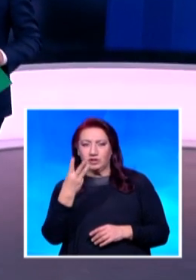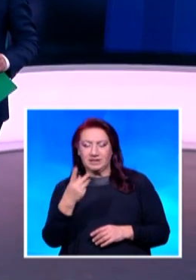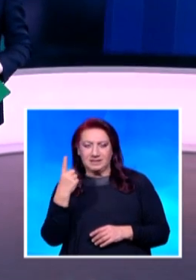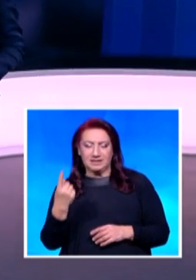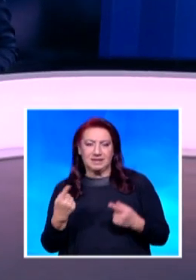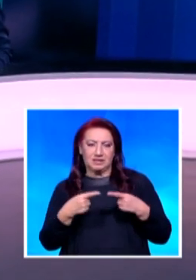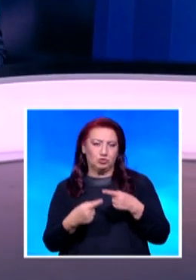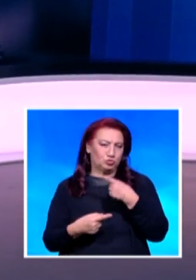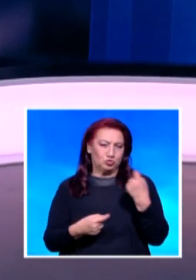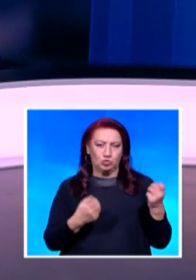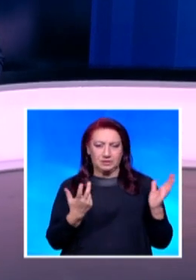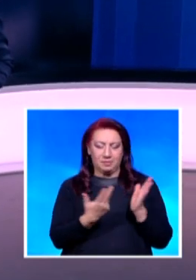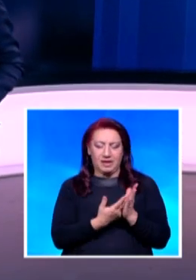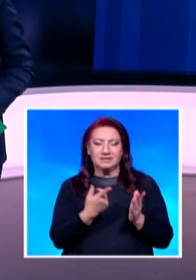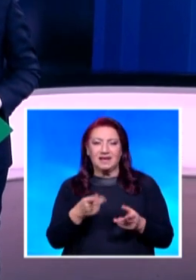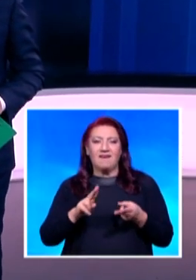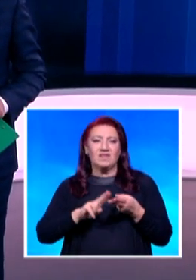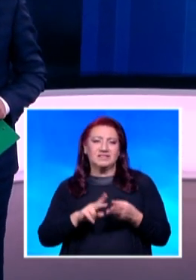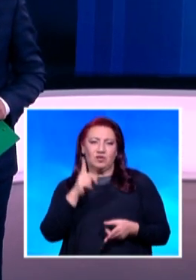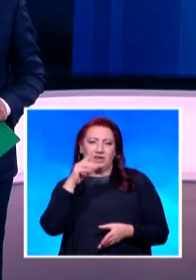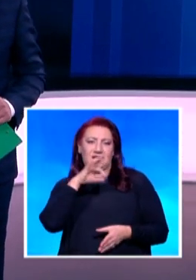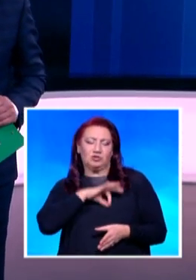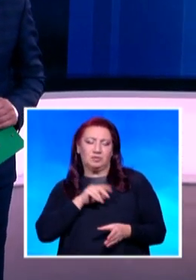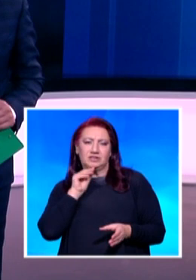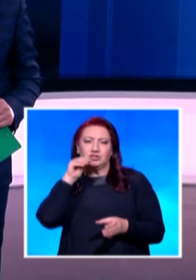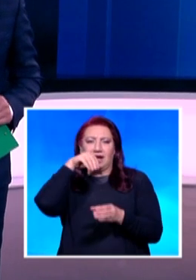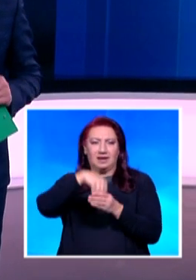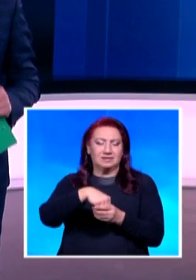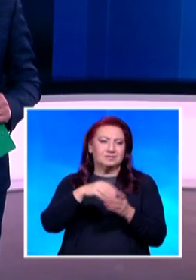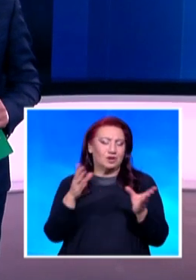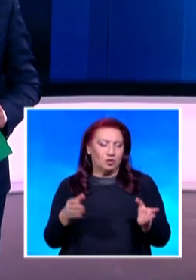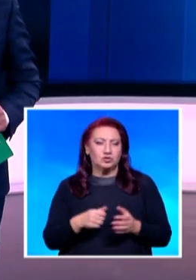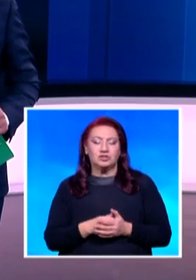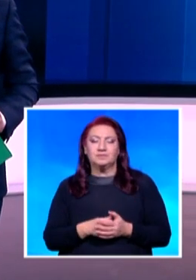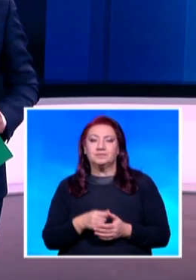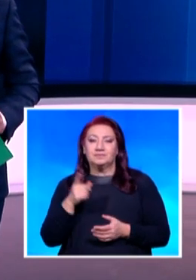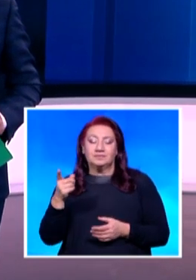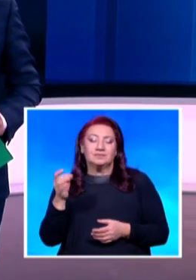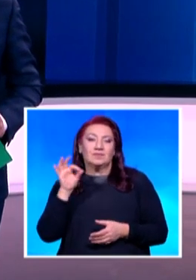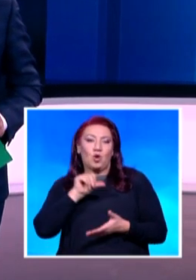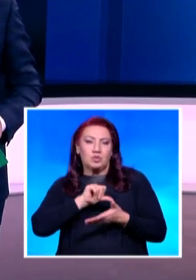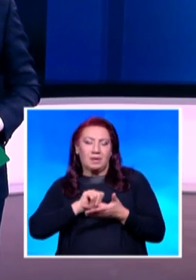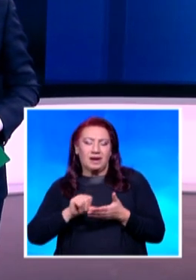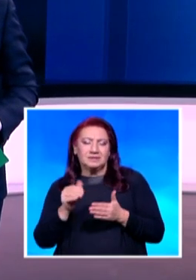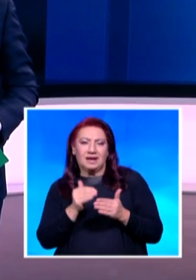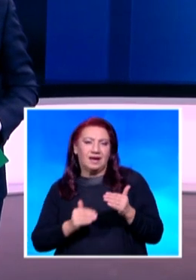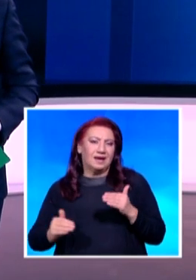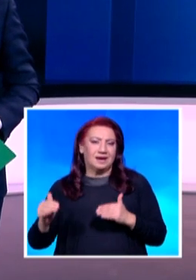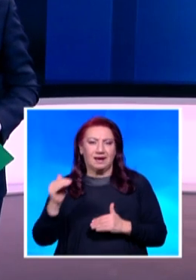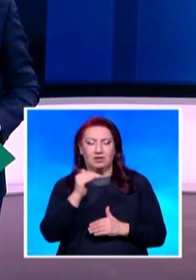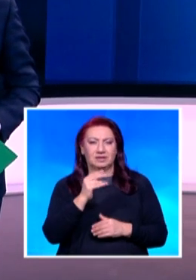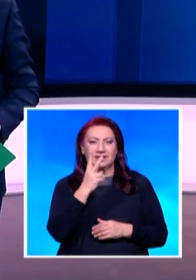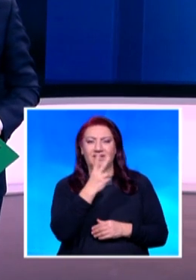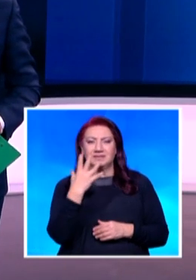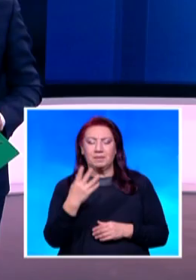а Вазенков завърши с само една успешна стрелба за близо 11 игрови минути. Кралете обаче отбелязаха рекордната в клубната си история